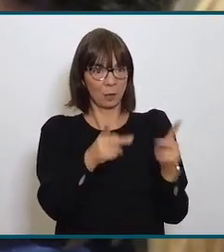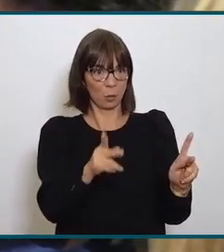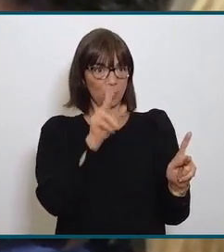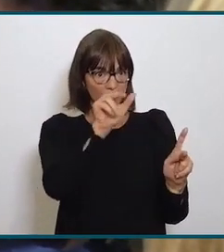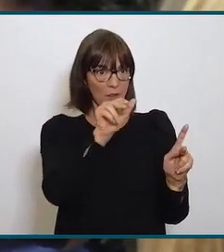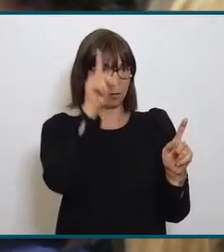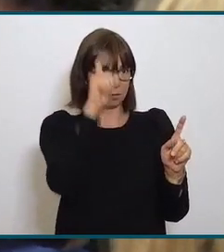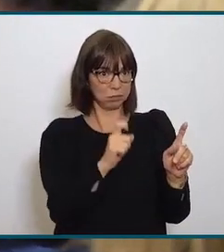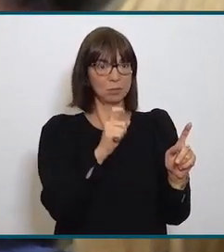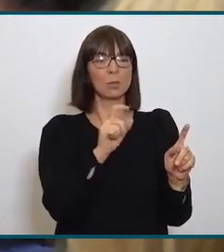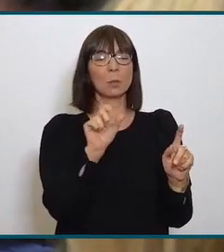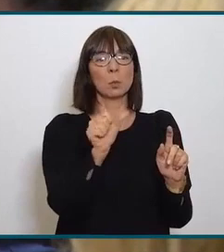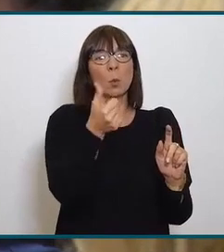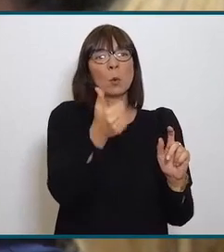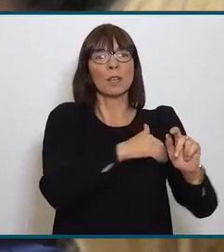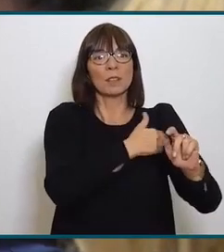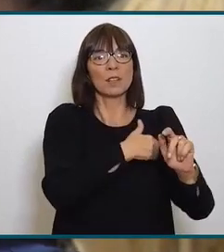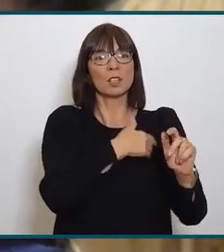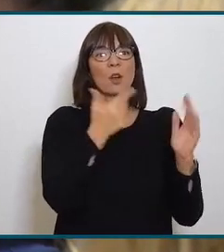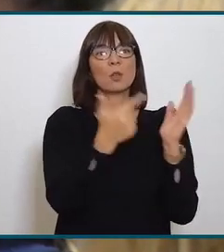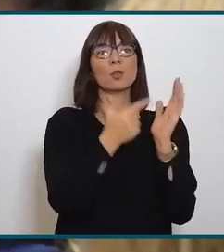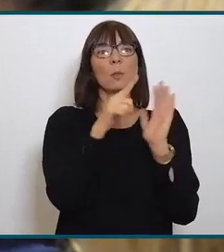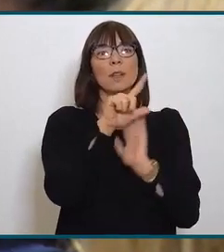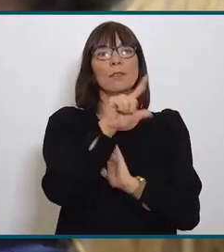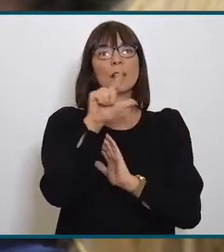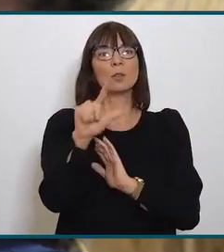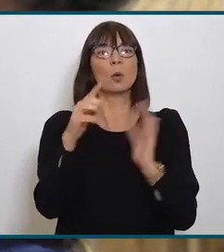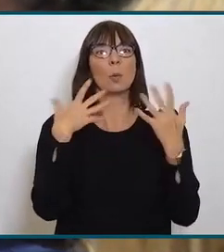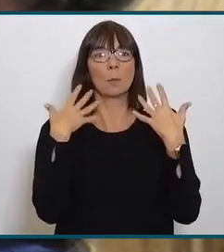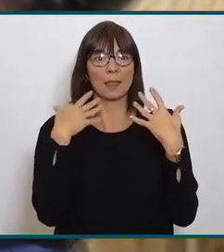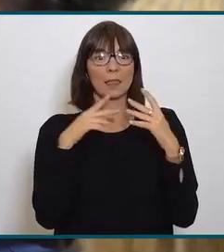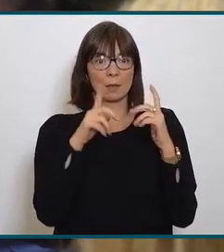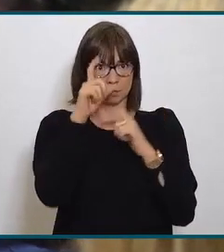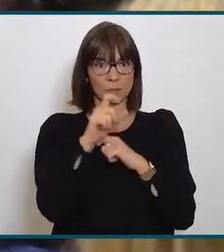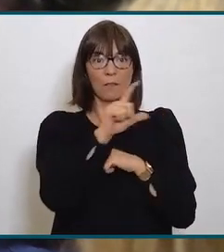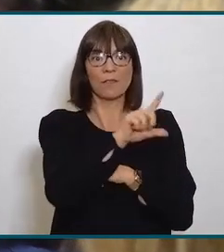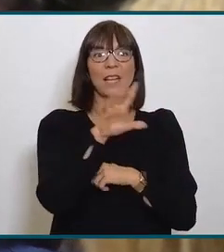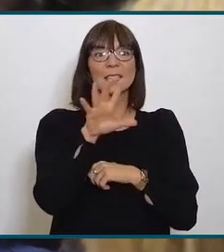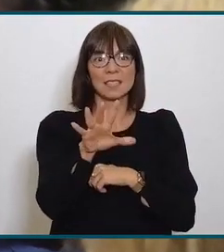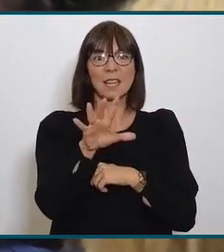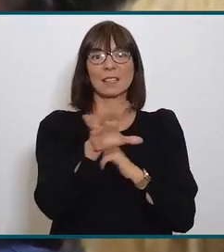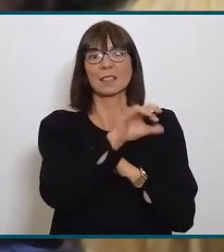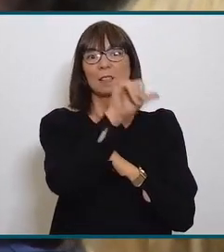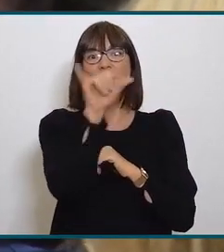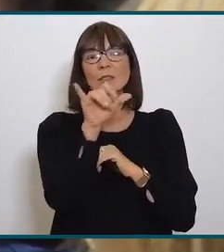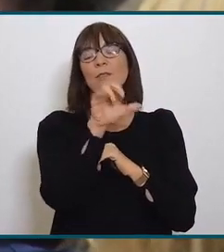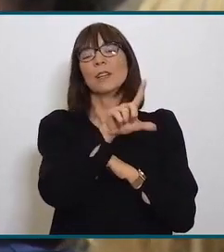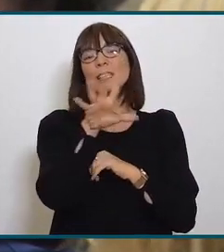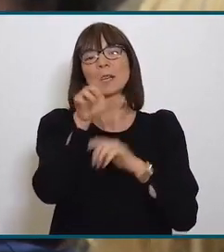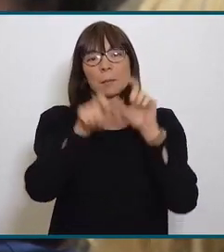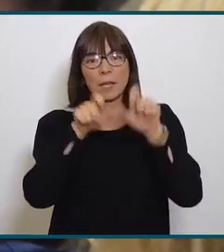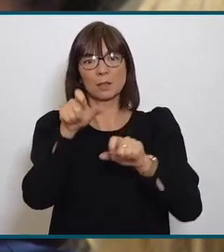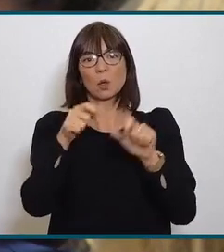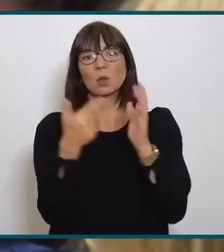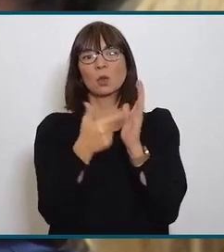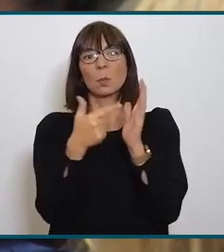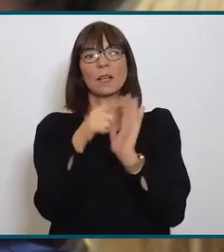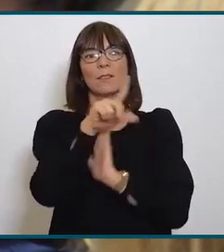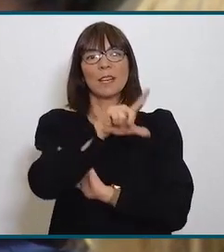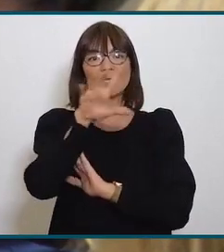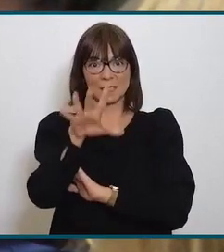printemps 2022. Au nombre de 25 en 2025, ils auront cette mission d'être en permanence sur l'espace public pour intervenir et, le cas